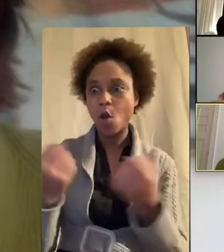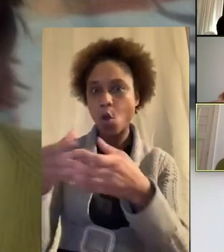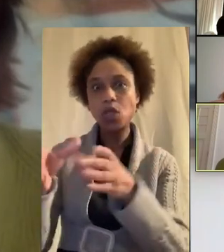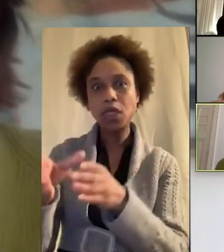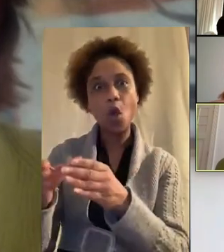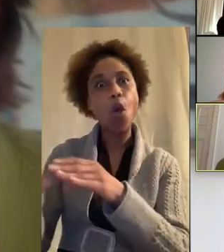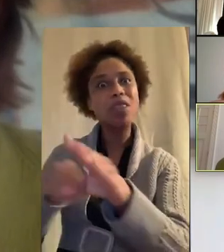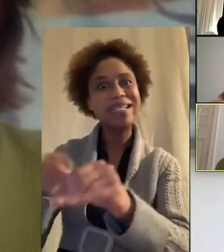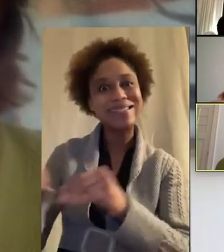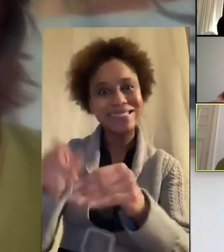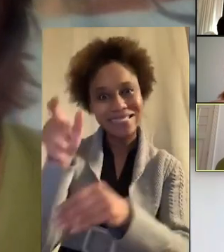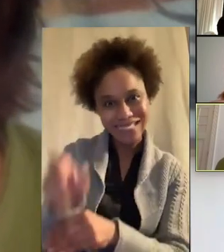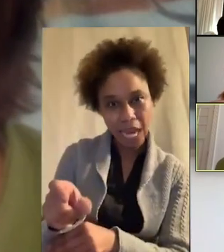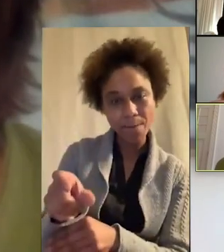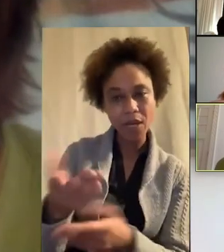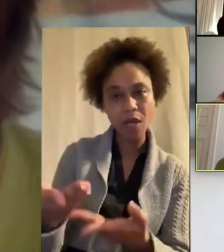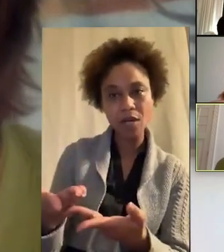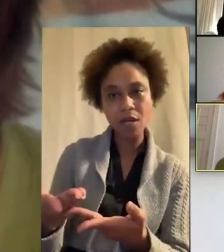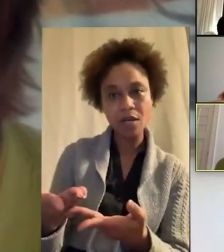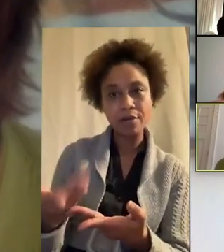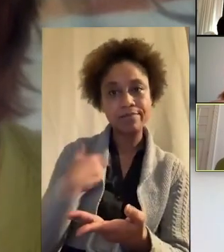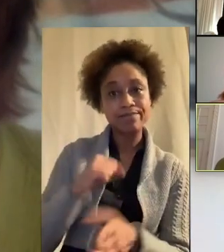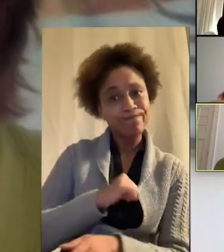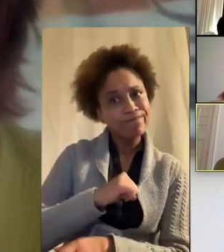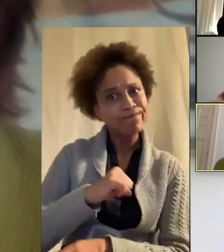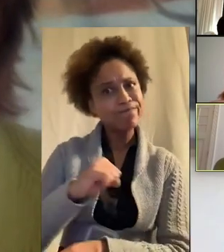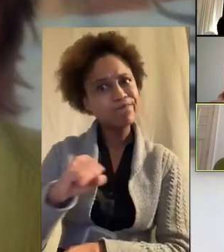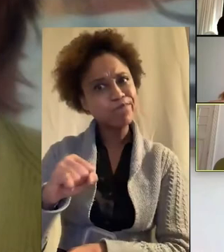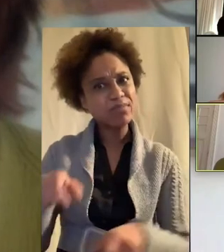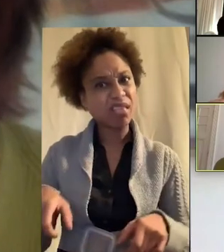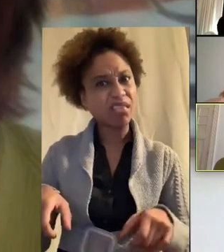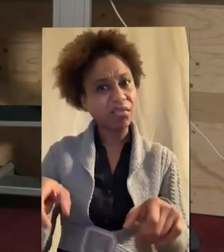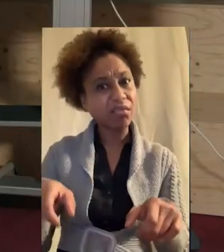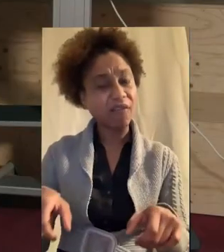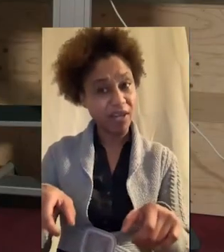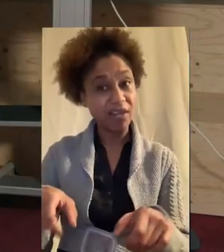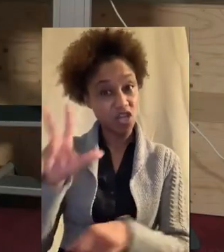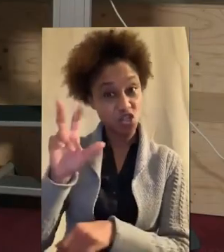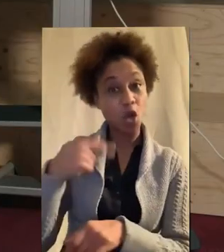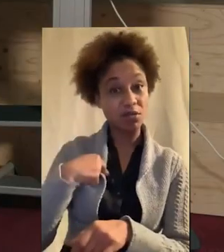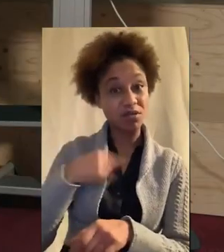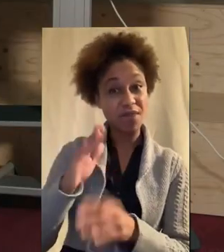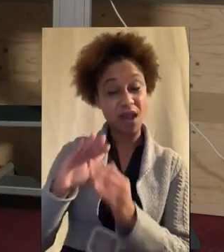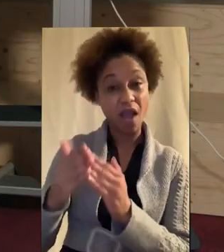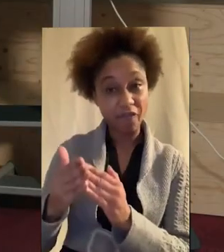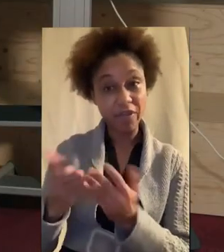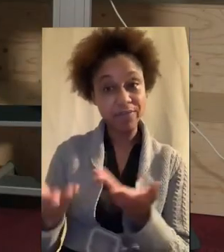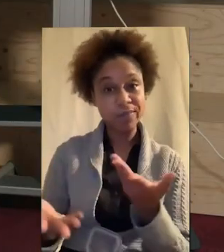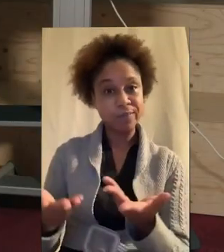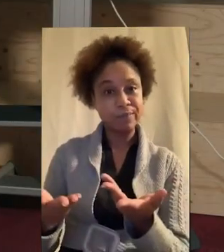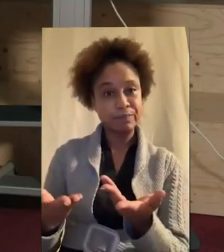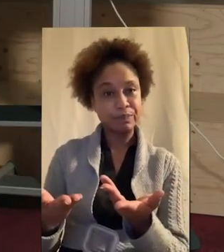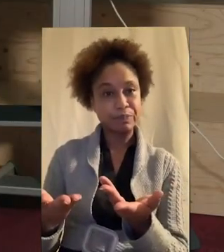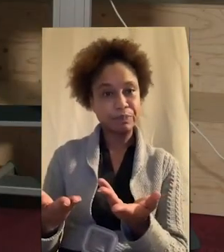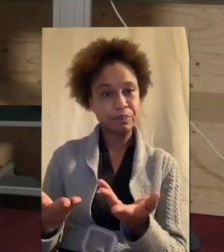kunnen maken met zo'n culturele organisatie. Ja, helder. Nou, dan krijgen we en een razende reporter die langs